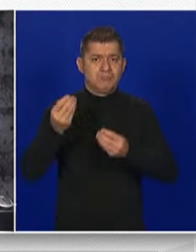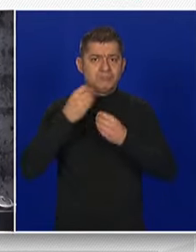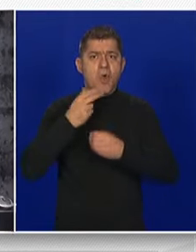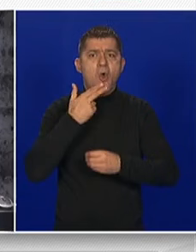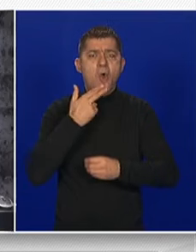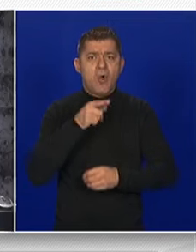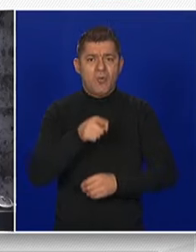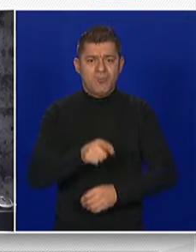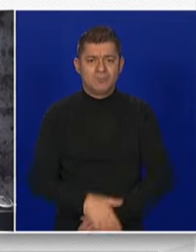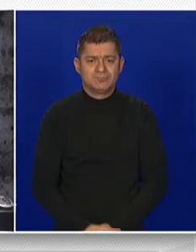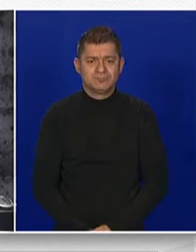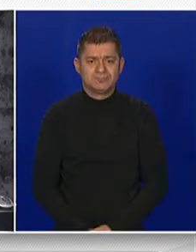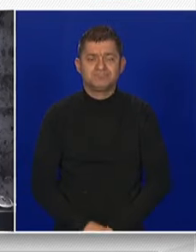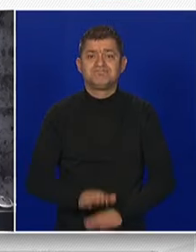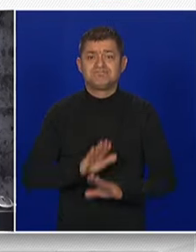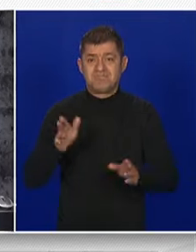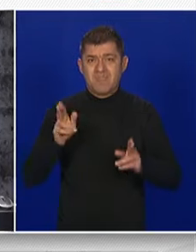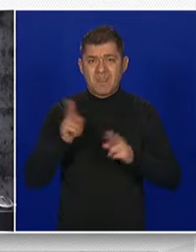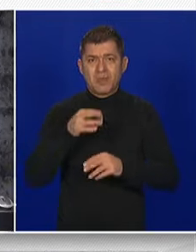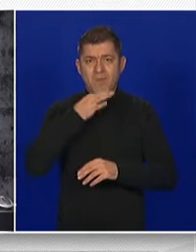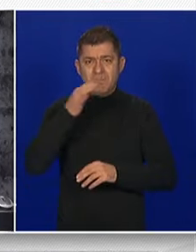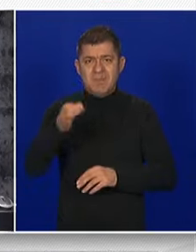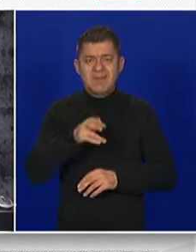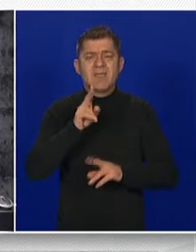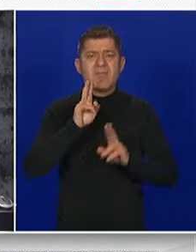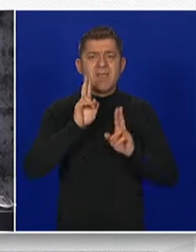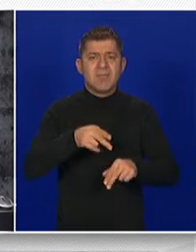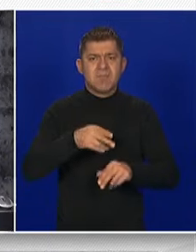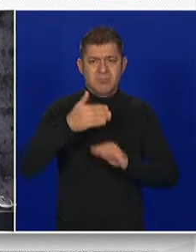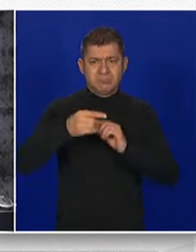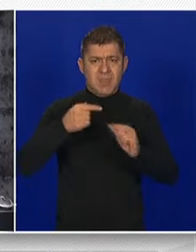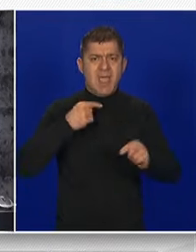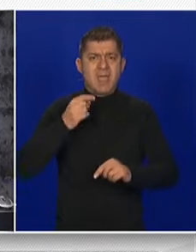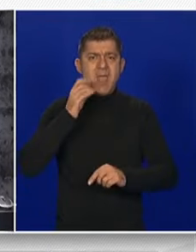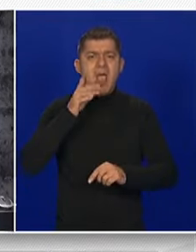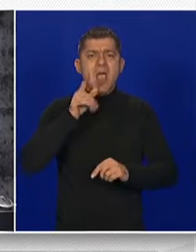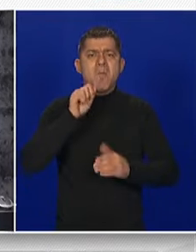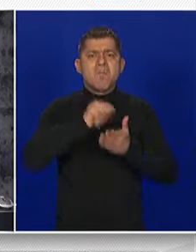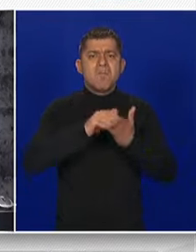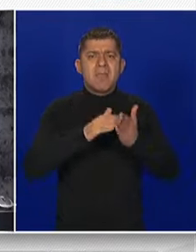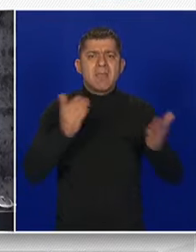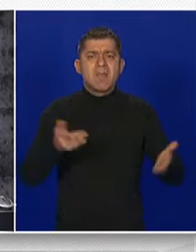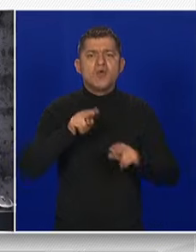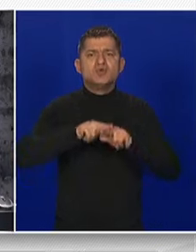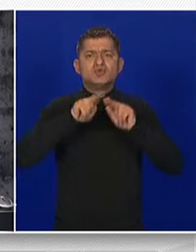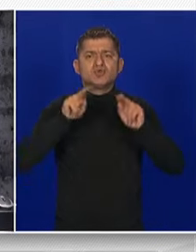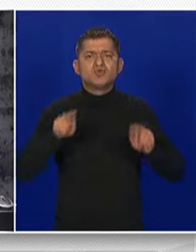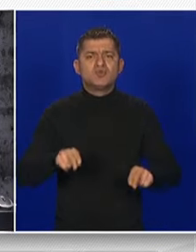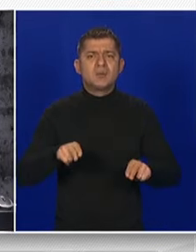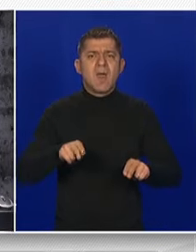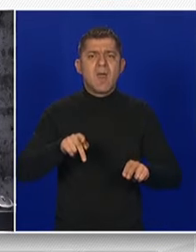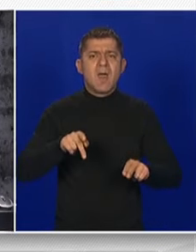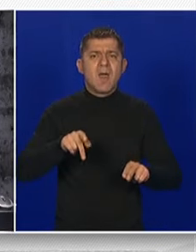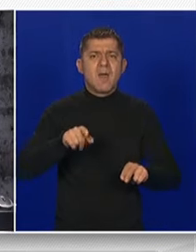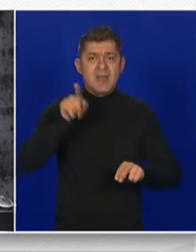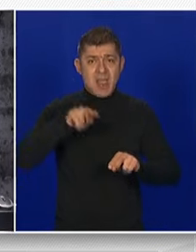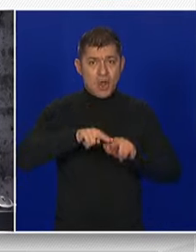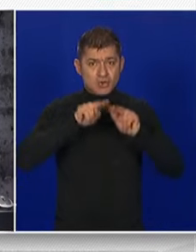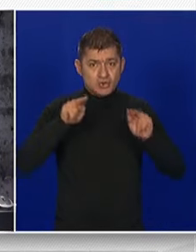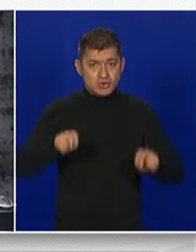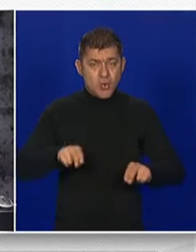Samo još jedno kratko pitanje, s obzirom da se pojavilo također posljednjih dana u medijima, sudske rasprave. Da li za sudove